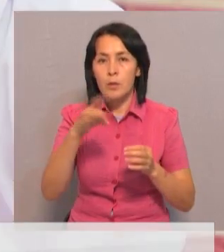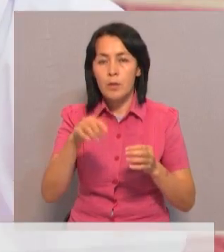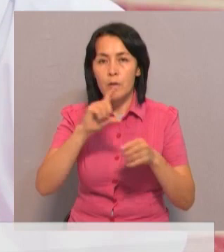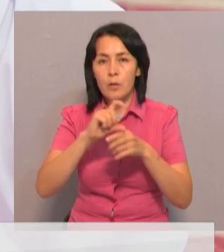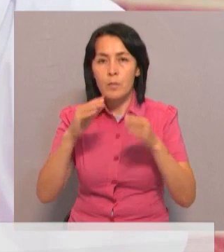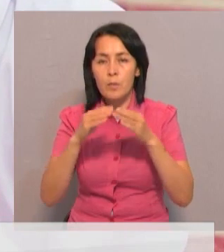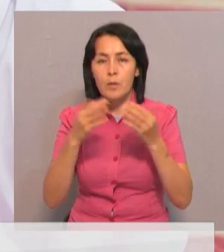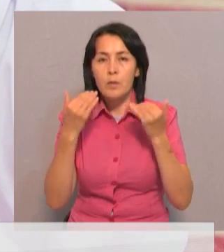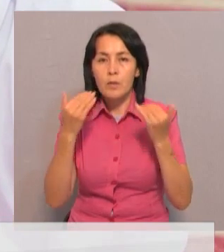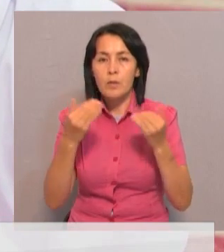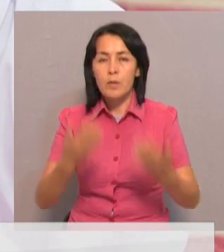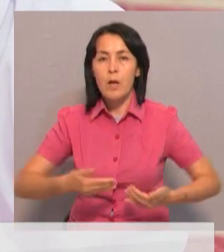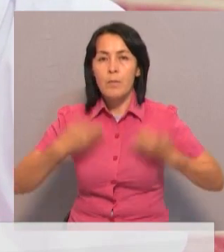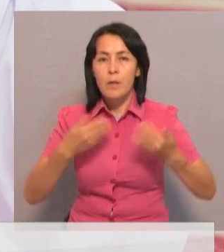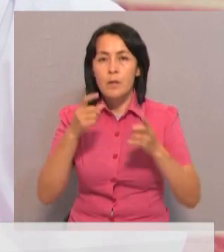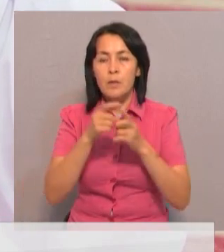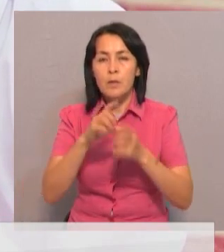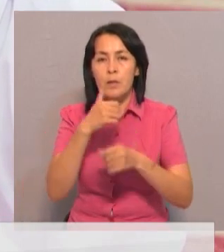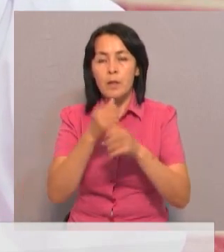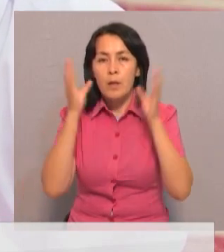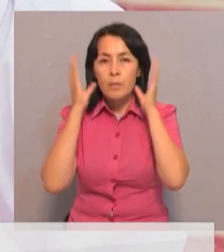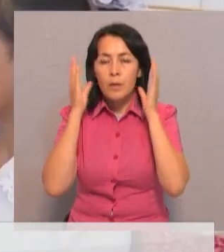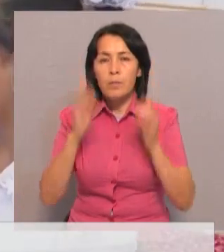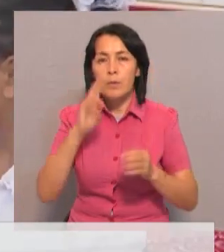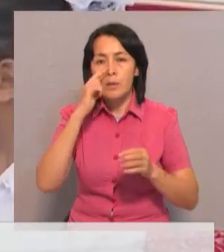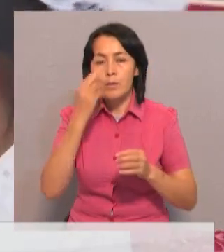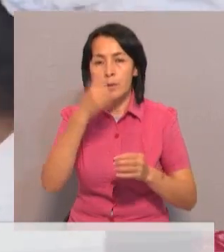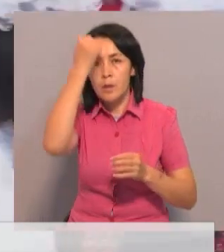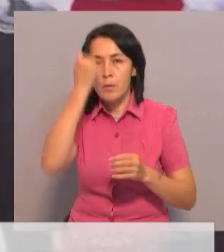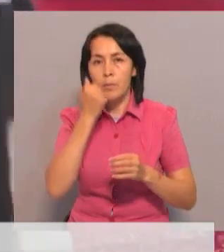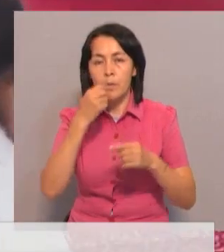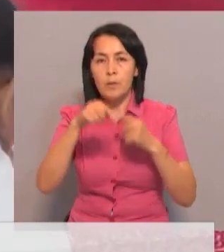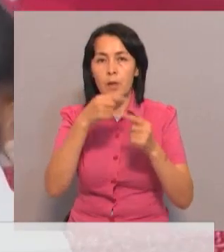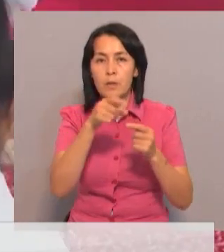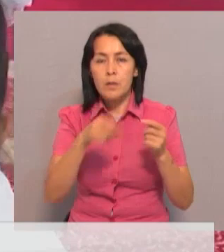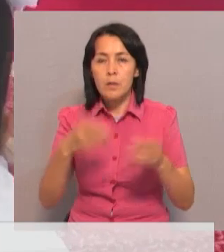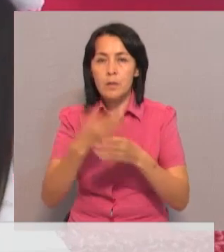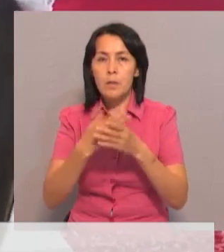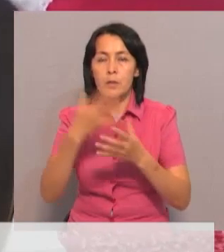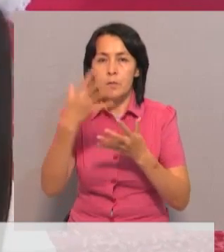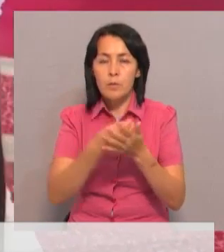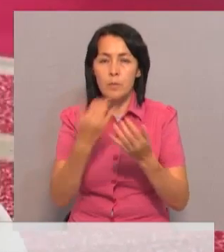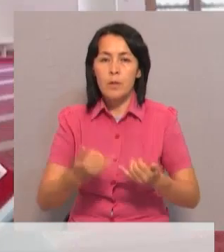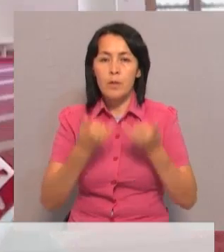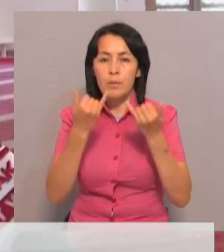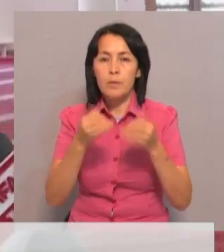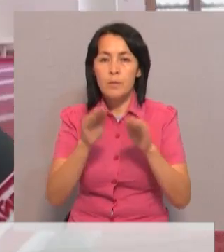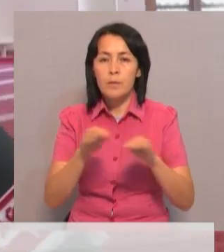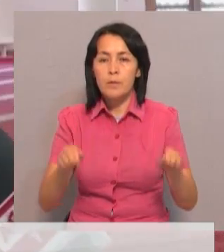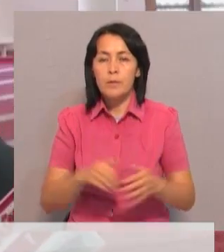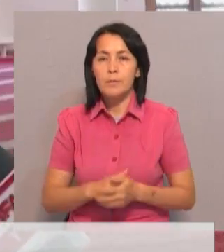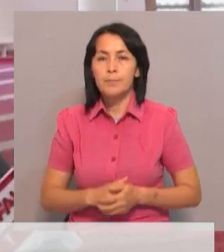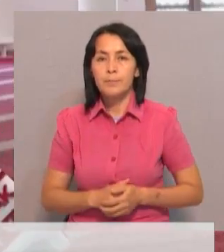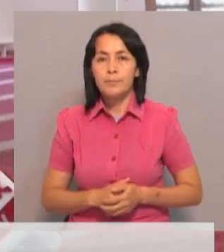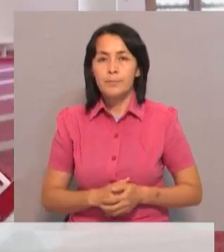мечетей. Выступив с приветственным словом, главный имам Шымкента поблагодарил спонсоров и пожелал успехов учащимся.